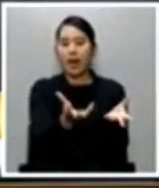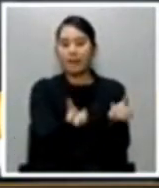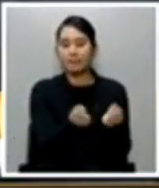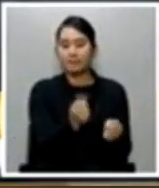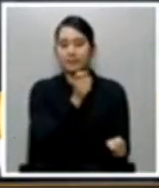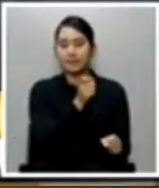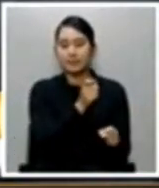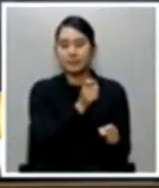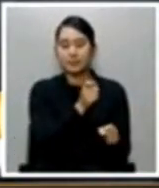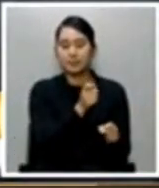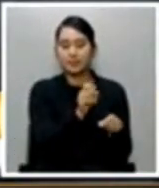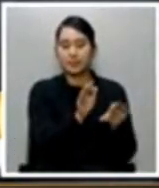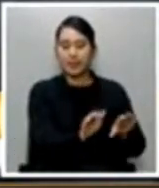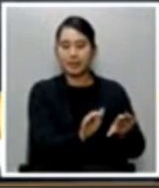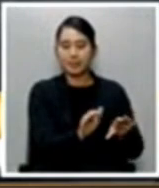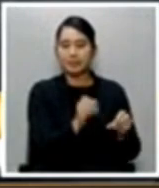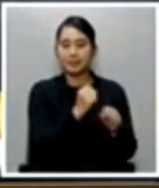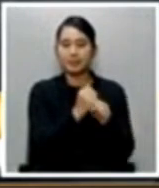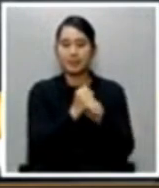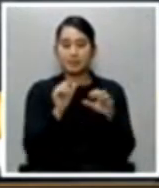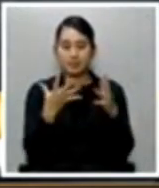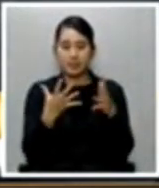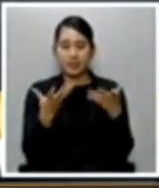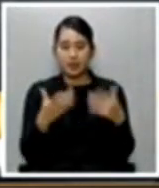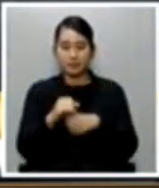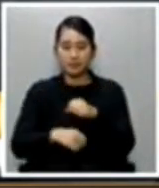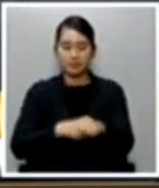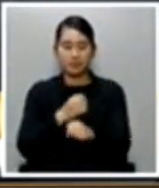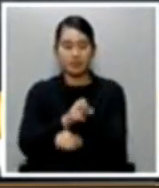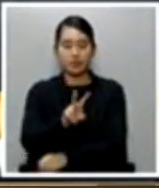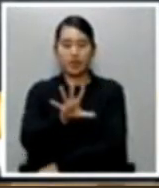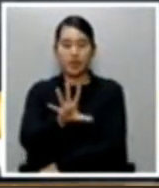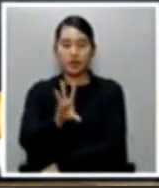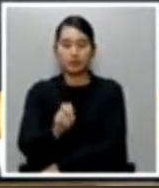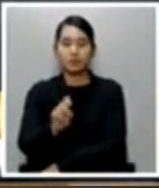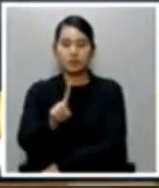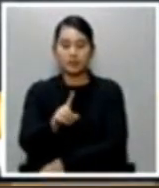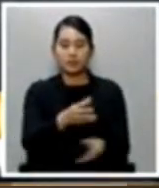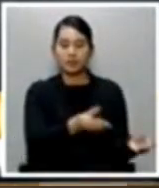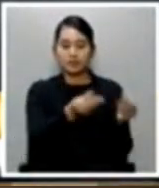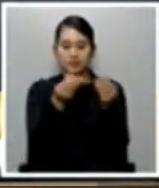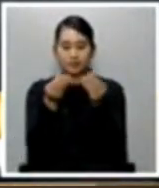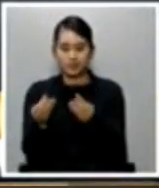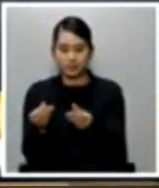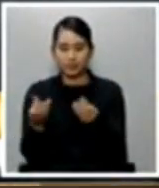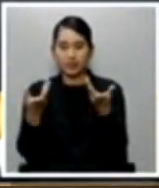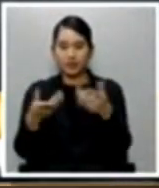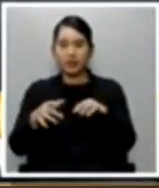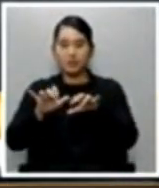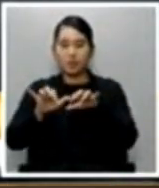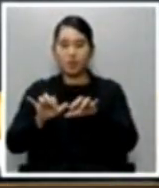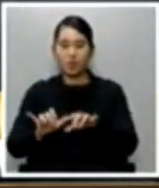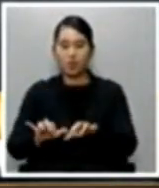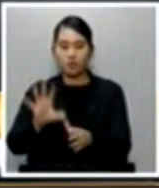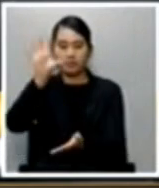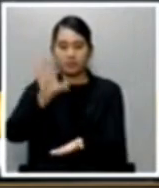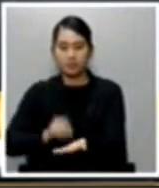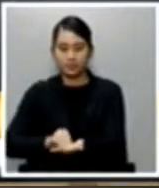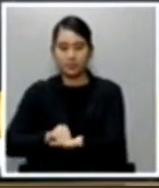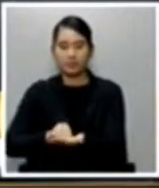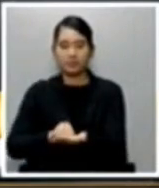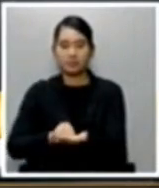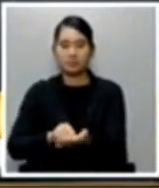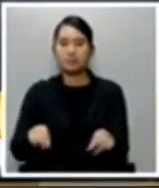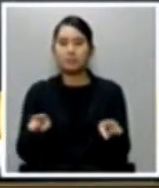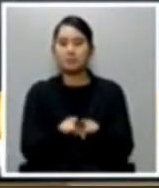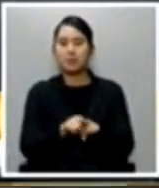นะครับจนกระทั่งต้นปี61ก็ส่งกลับมาแล้วก็บอกให้เขาเนี่ยขี่เข้าระบบเช็คโก้ที่ท่านรัฐม